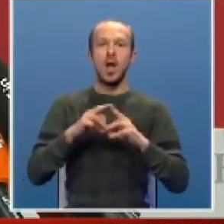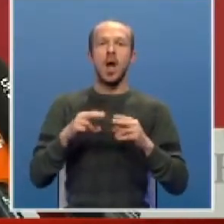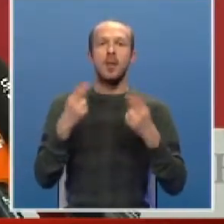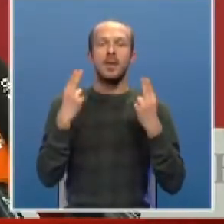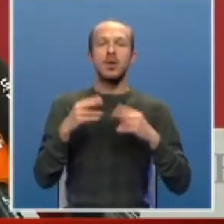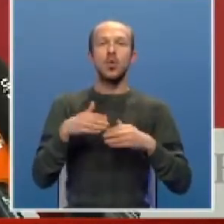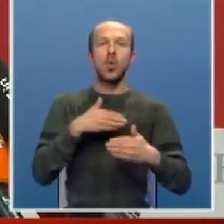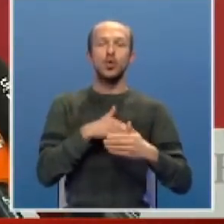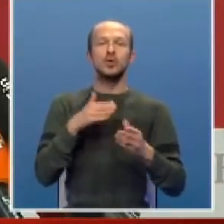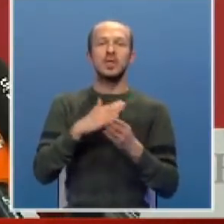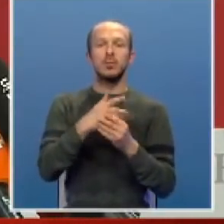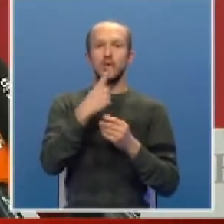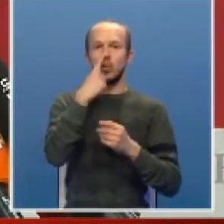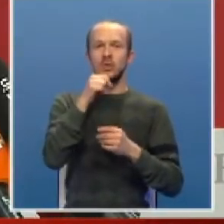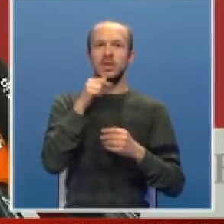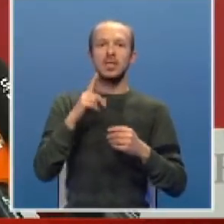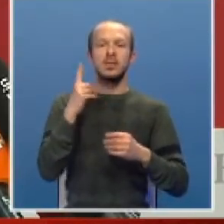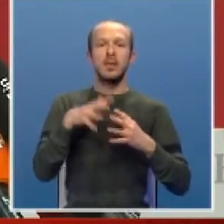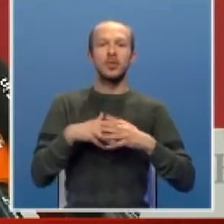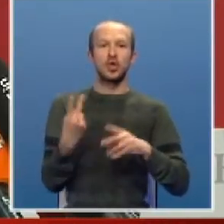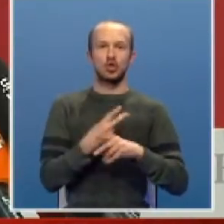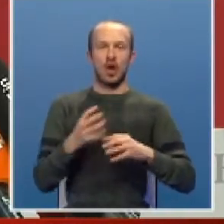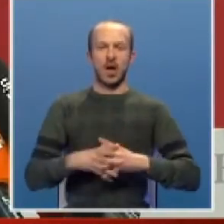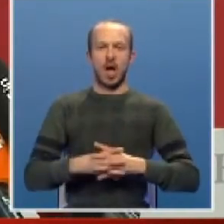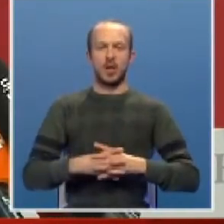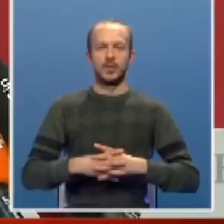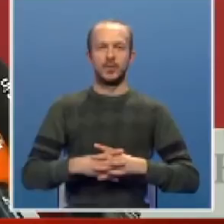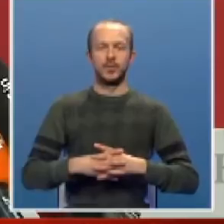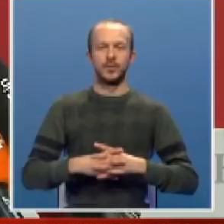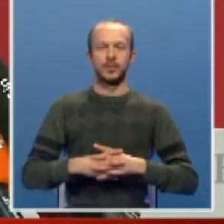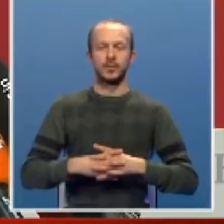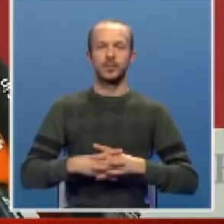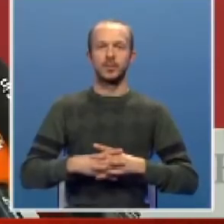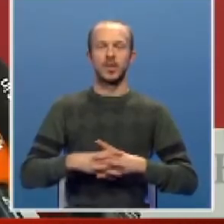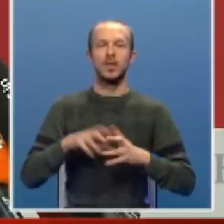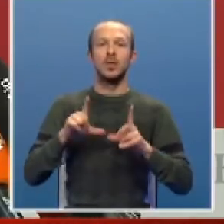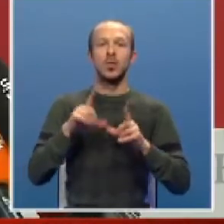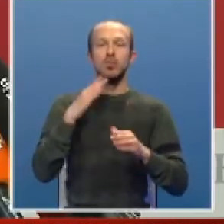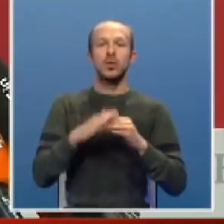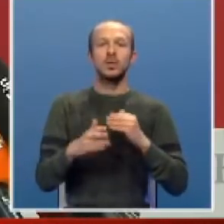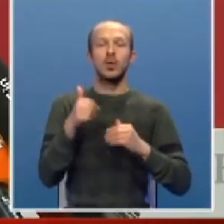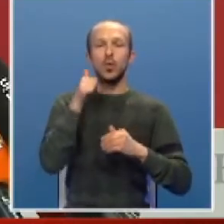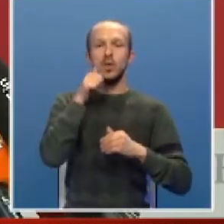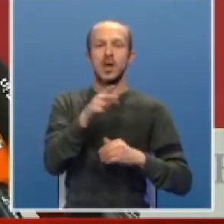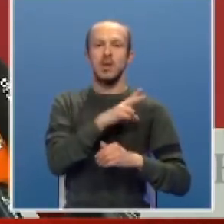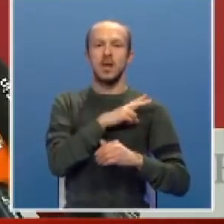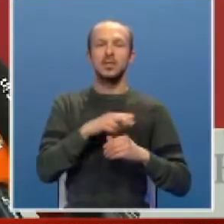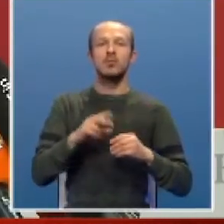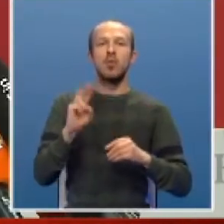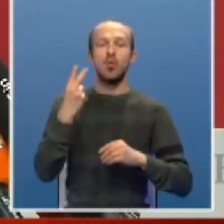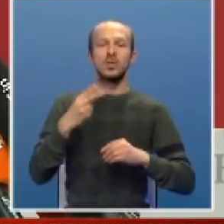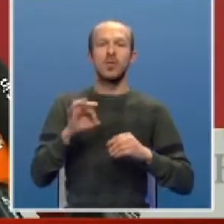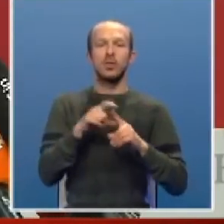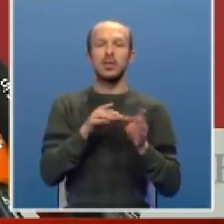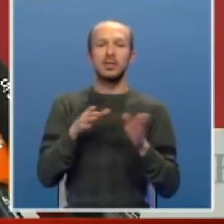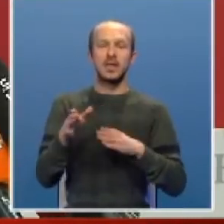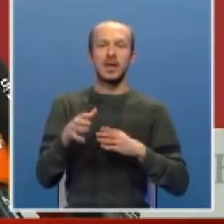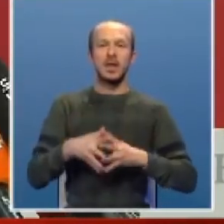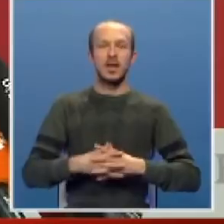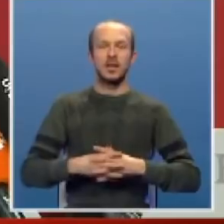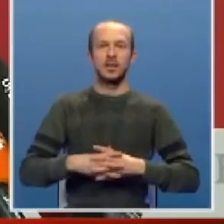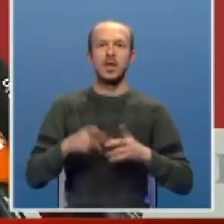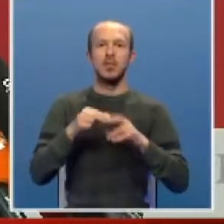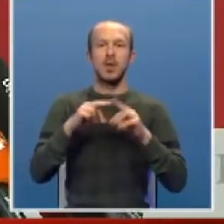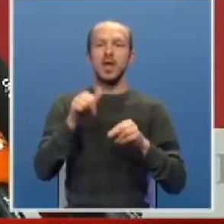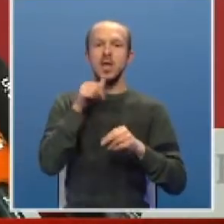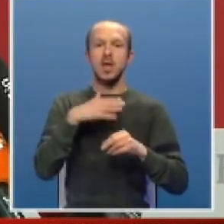to odnos između Rusije i Sjedinjenih Američkih Država. Da u posljednjih nekoliko dana imali smo pozive od strane, pa i ja,